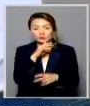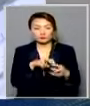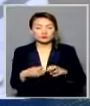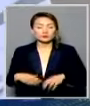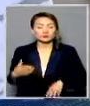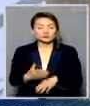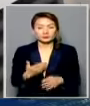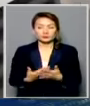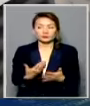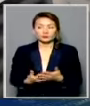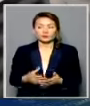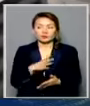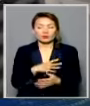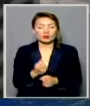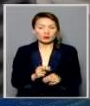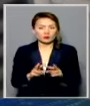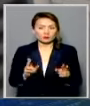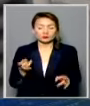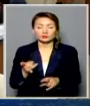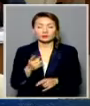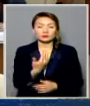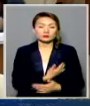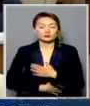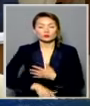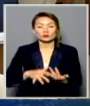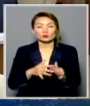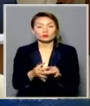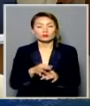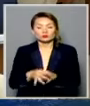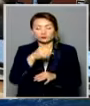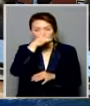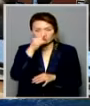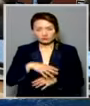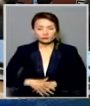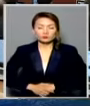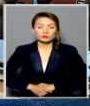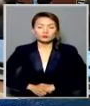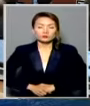проблем. Например, благо того же инватакси не может использовать сельчанин.